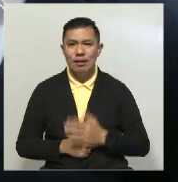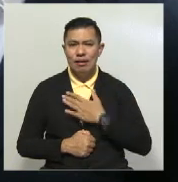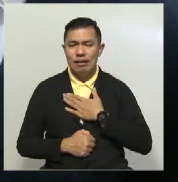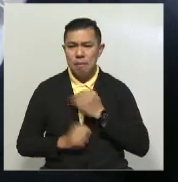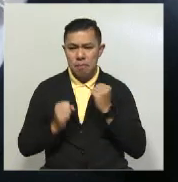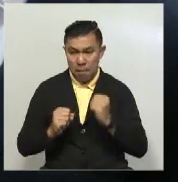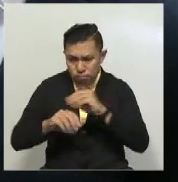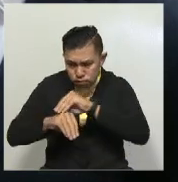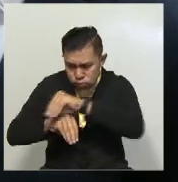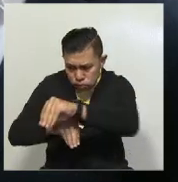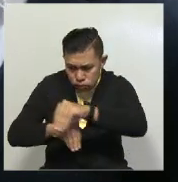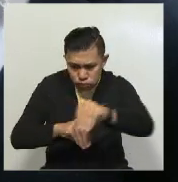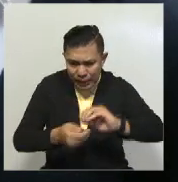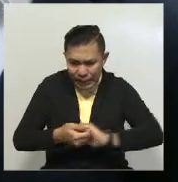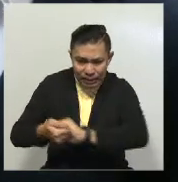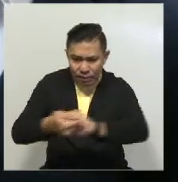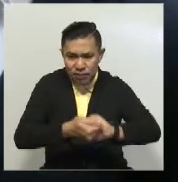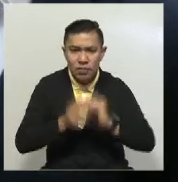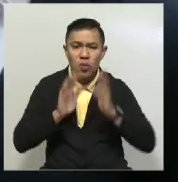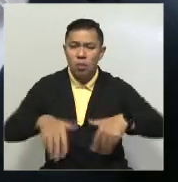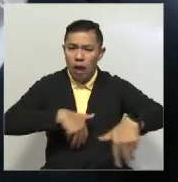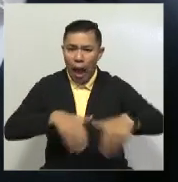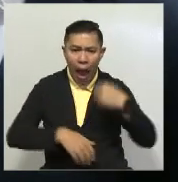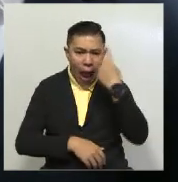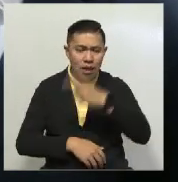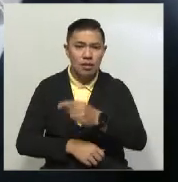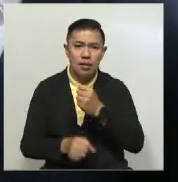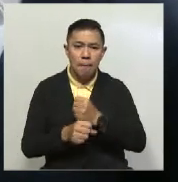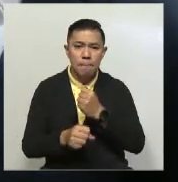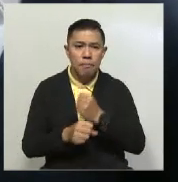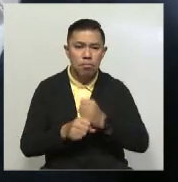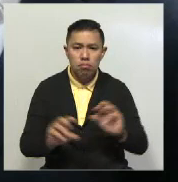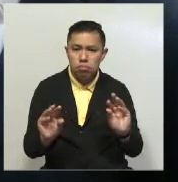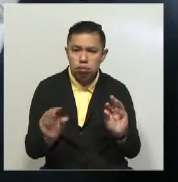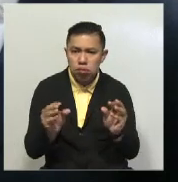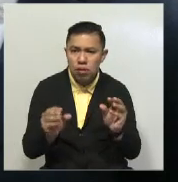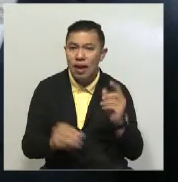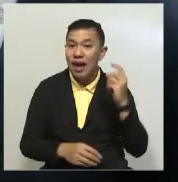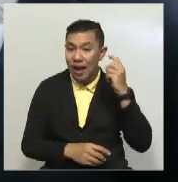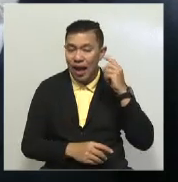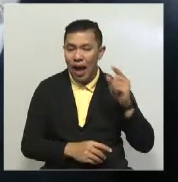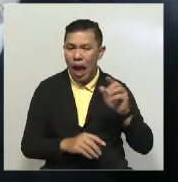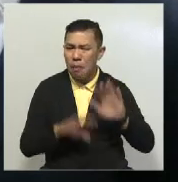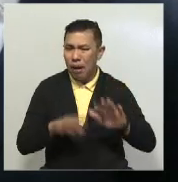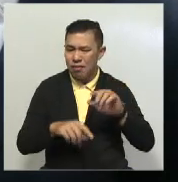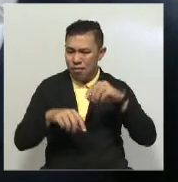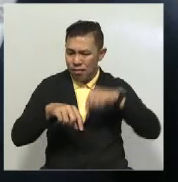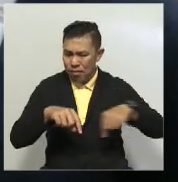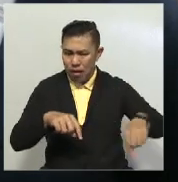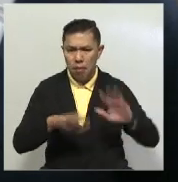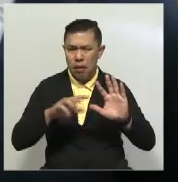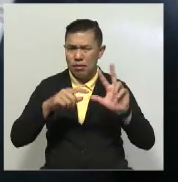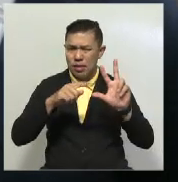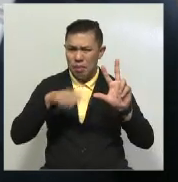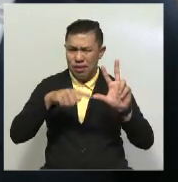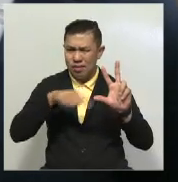างเครือข่ายภาคประชาชนก็คือผู้ที่จัดรายการวิทยุชุมชนซึ่งมีอยู่ประมาณ 3,000-4,000 เจ้าทั่ว